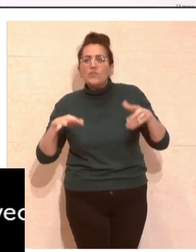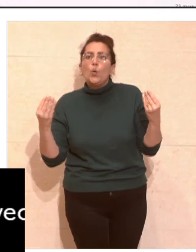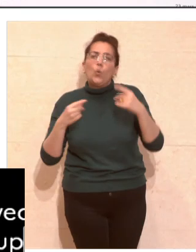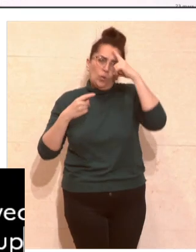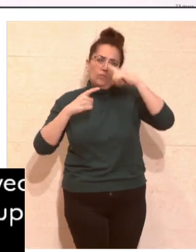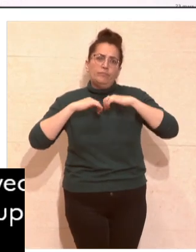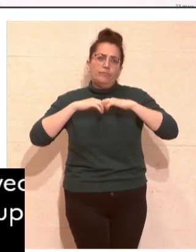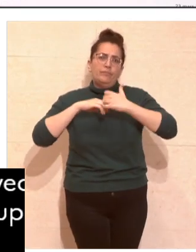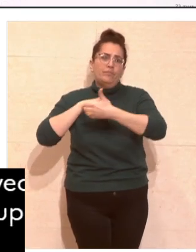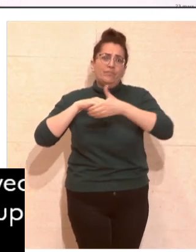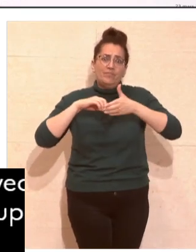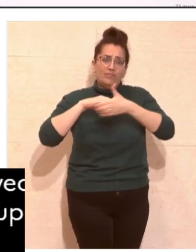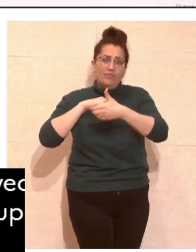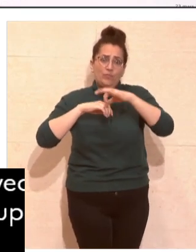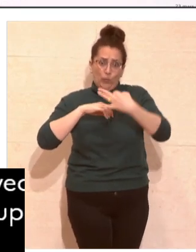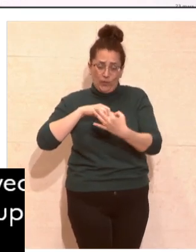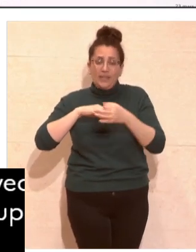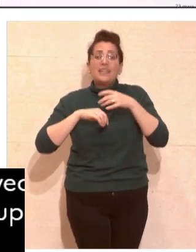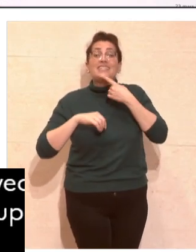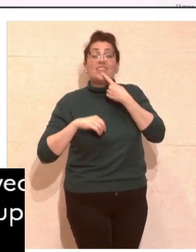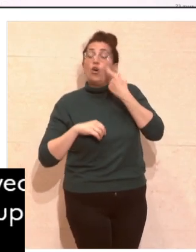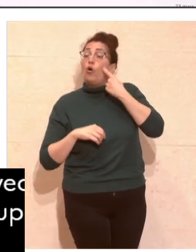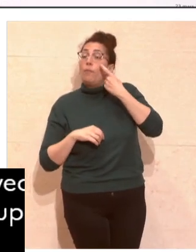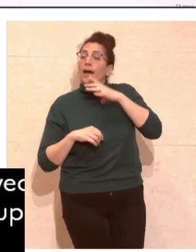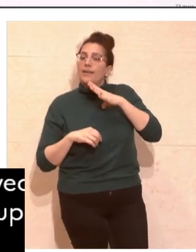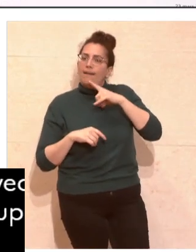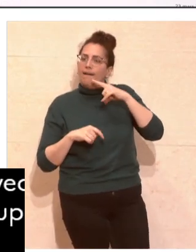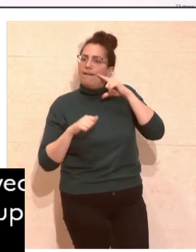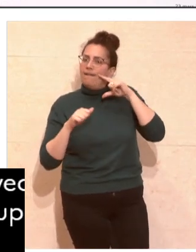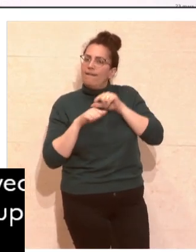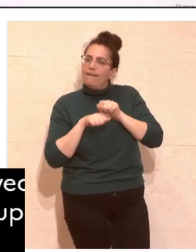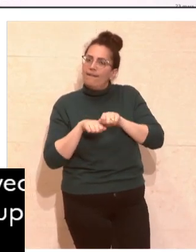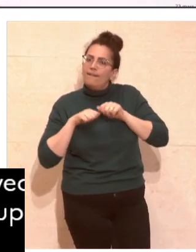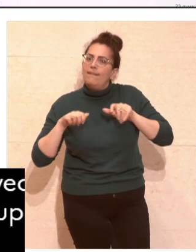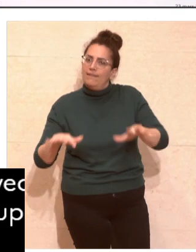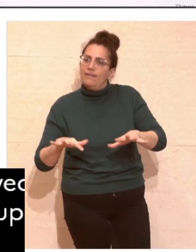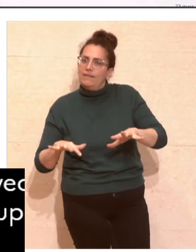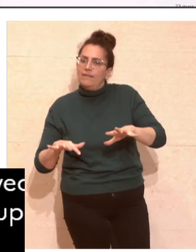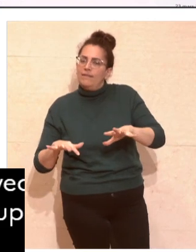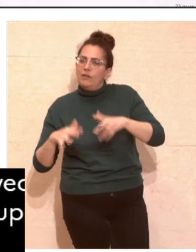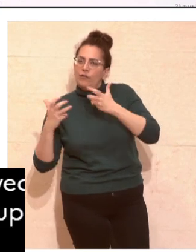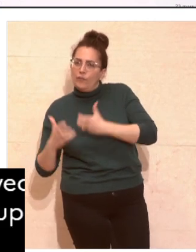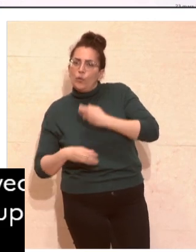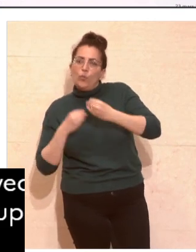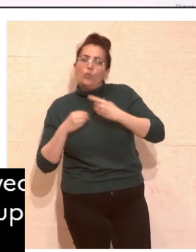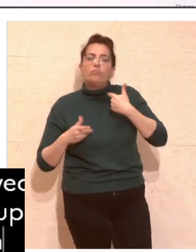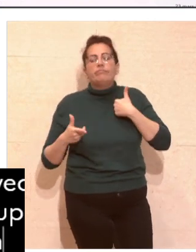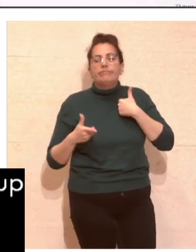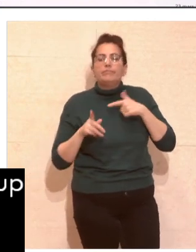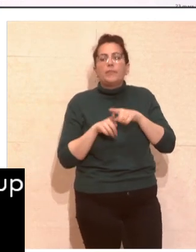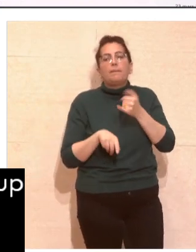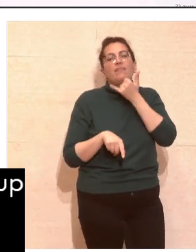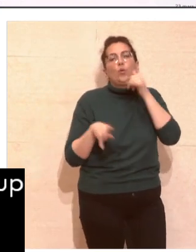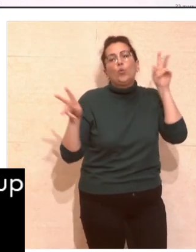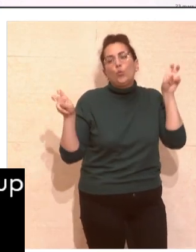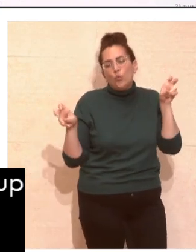cortex pariétal, et donc en fait, il y a un déséquilibre des réseaux à la fois attentionnels et des réseaux, ce qu'on appelle le mode par défaut, qui est plutôt basé sur l'intérieur,